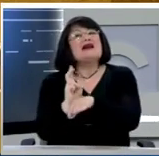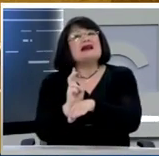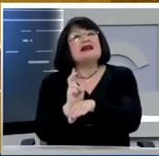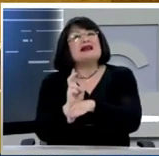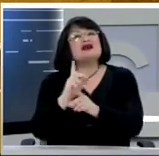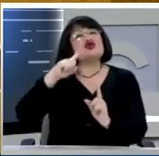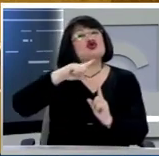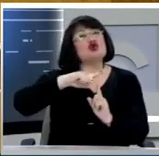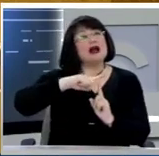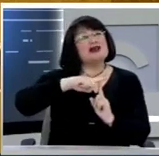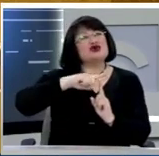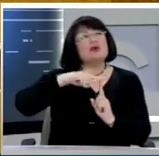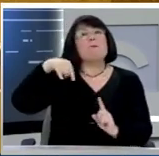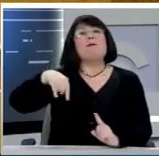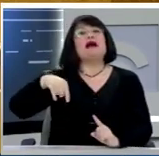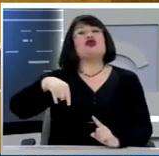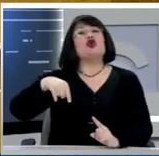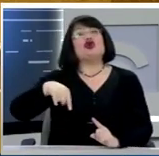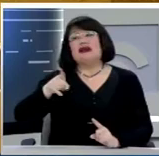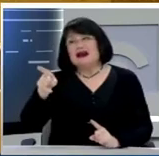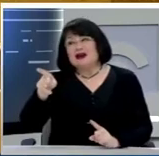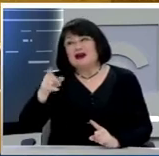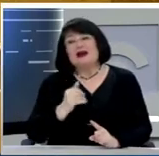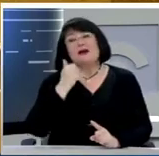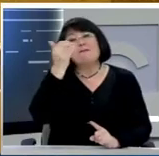και ο Τσουχατζόπουλος και ο Παπαντονίου.